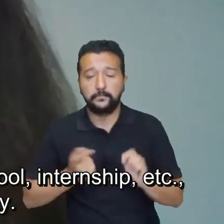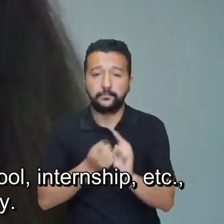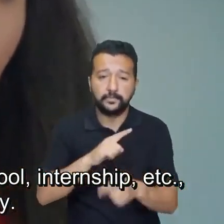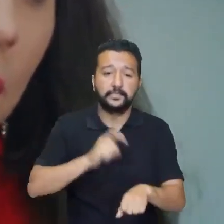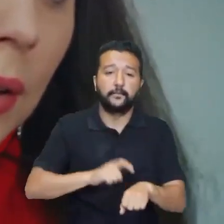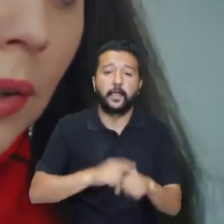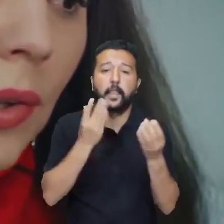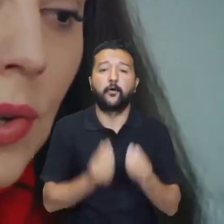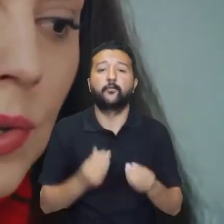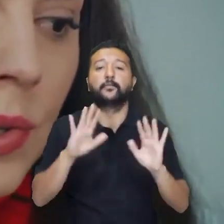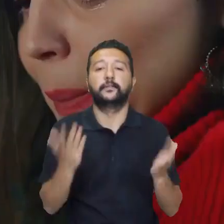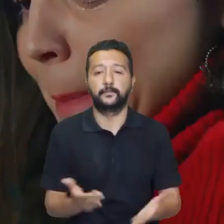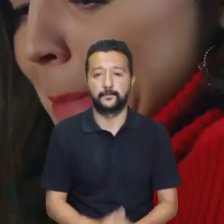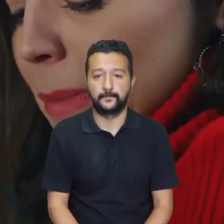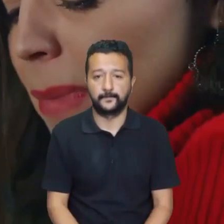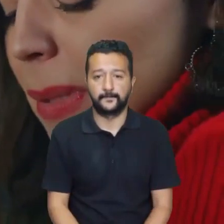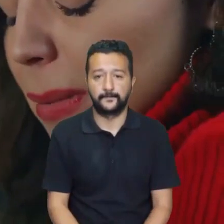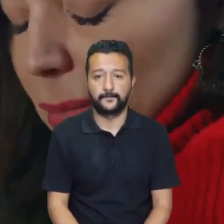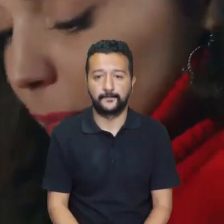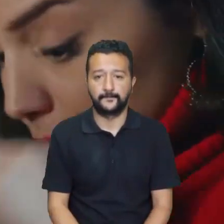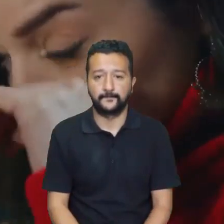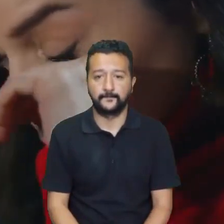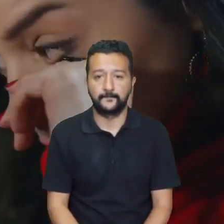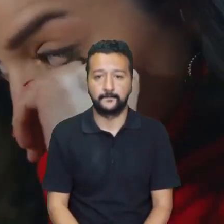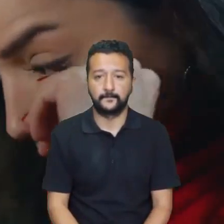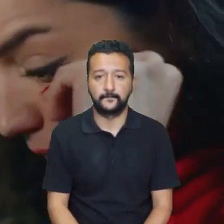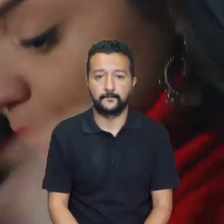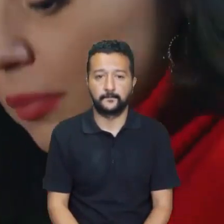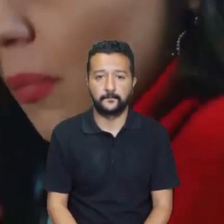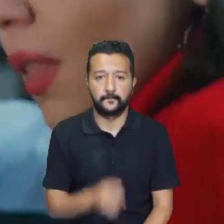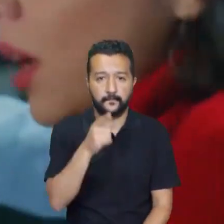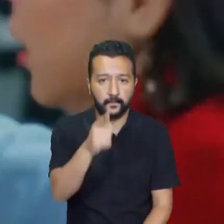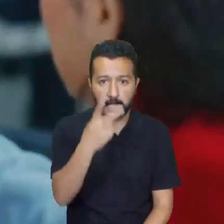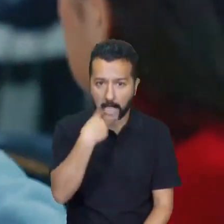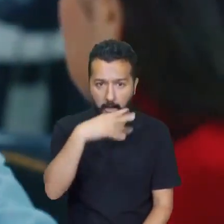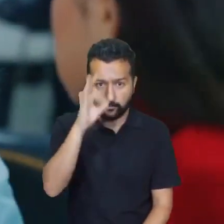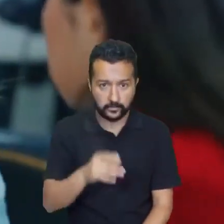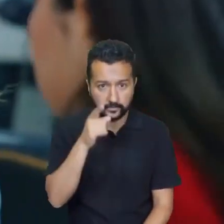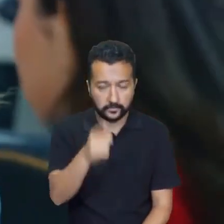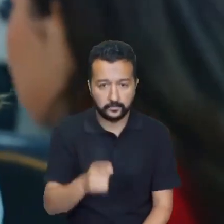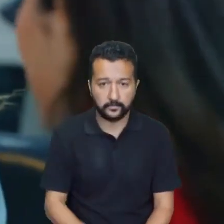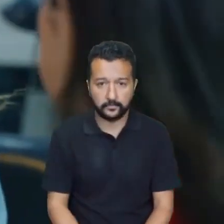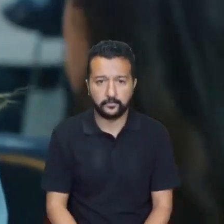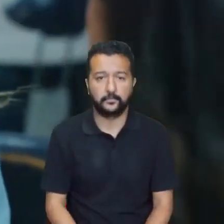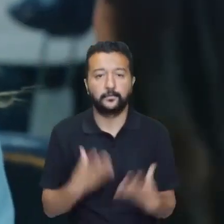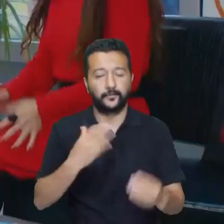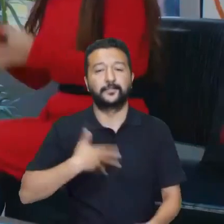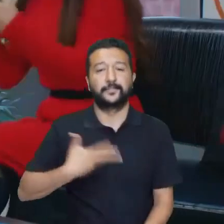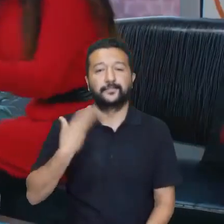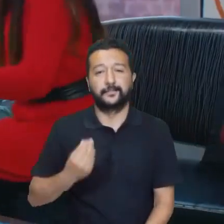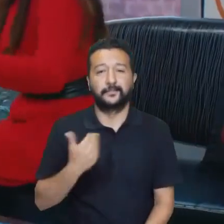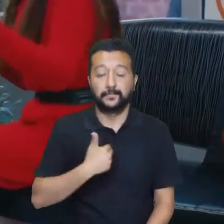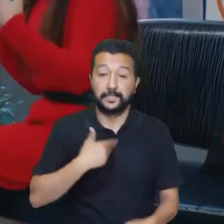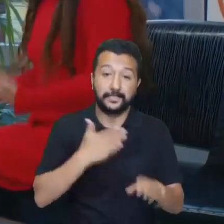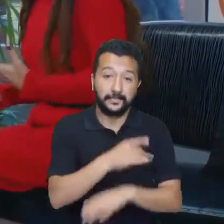fırsat olmadı. Saçlarıyla gizlediği gözlerini sıkıp dudaklarını ısırdı. Ağlıyor musun sen? Ben çok sevindim.